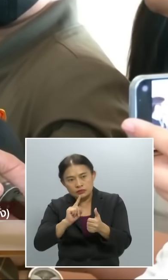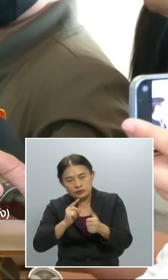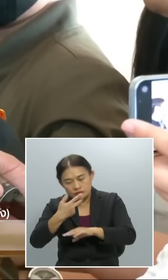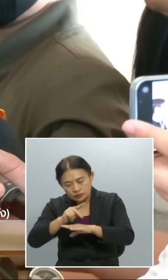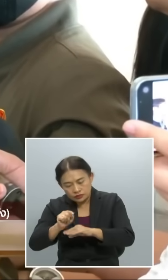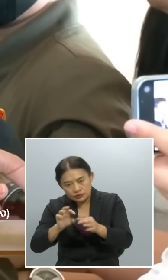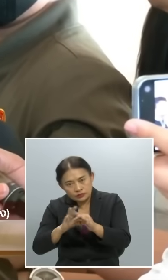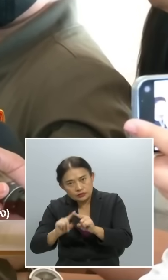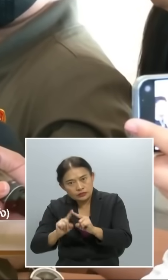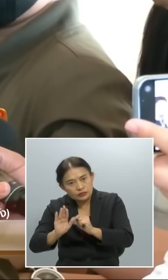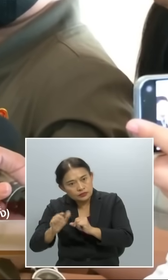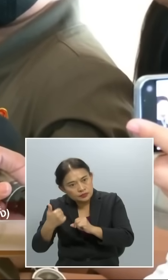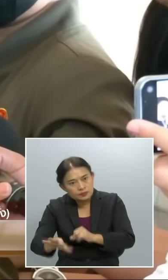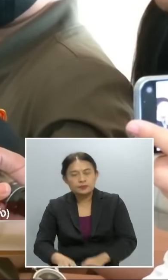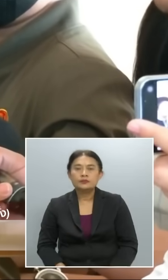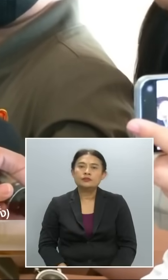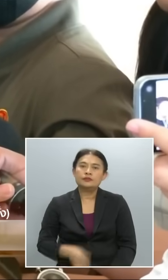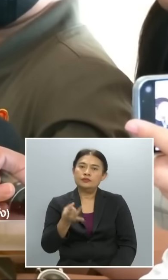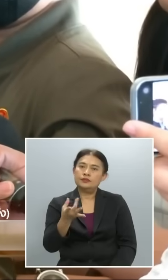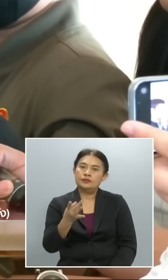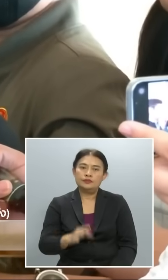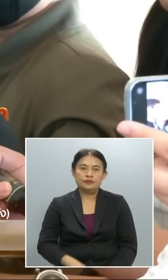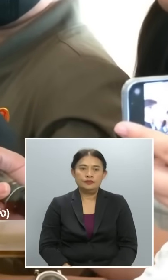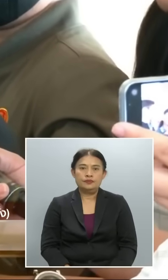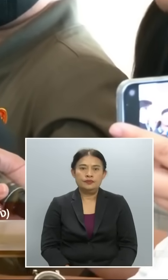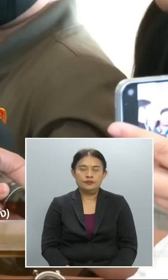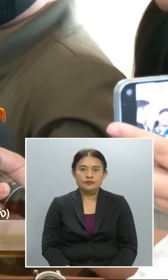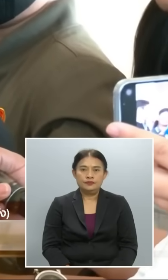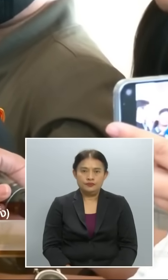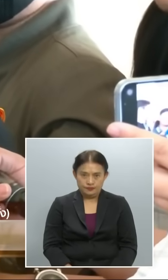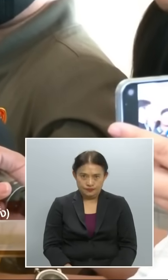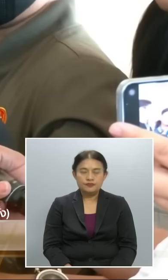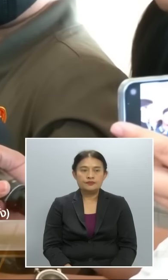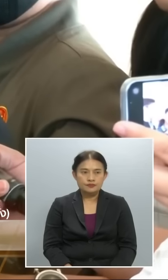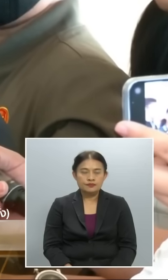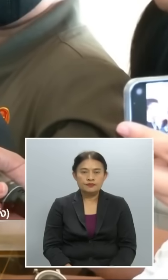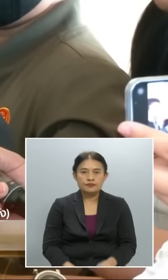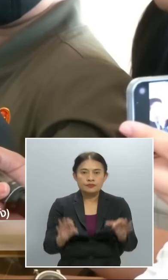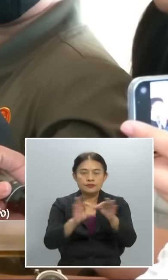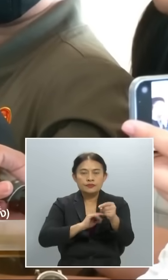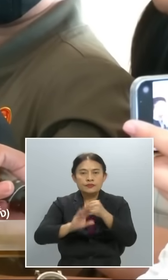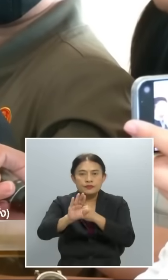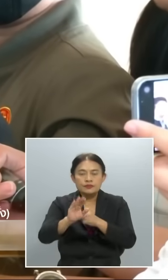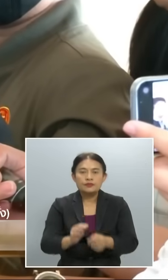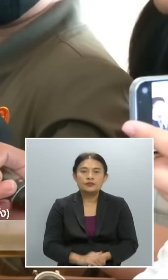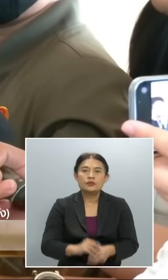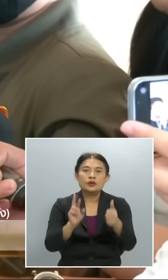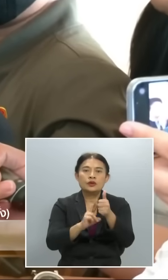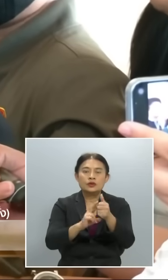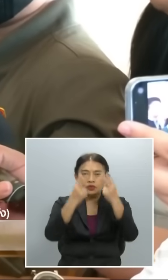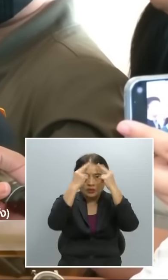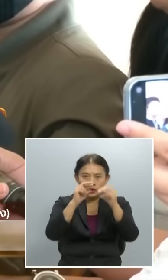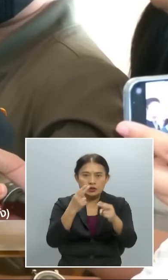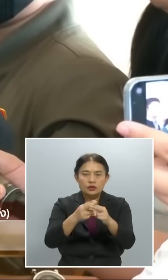ประมาณอย่างนั้นหรือไม่ประการใดขนาดที่ดูเหมือนว่าในส่วนของกลยุทธ์เครืองามเมื่อวานนี้ท่านผู้ชม